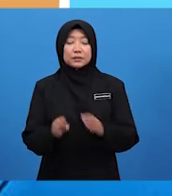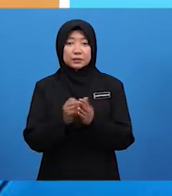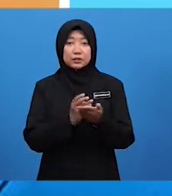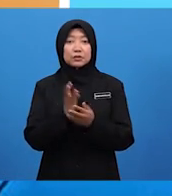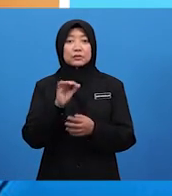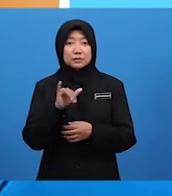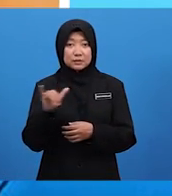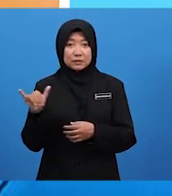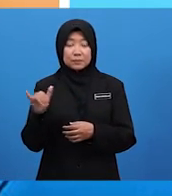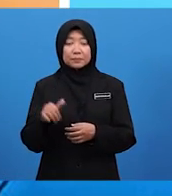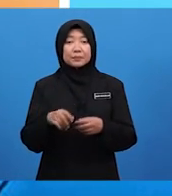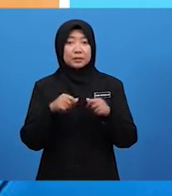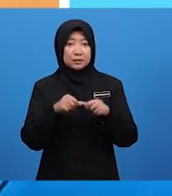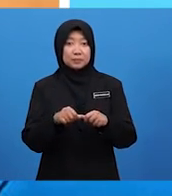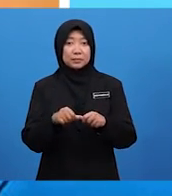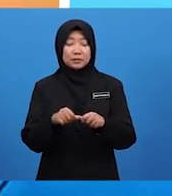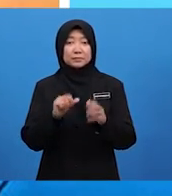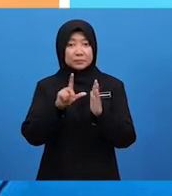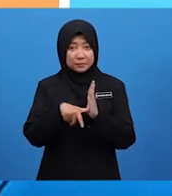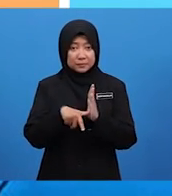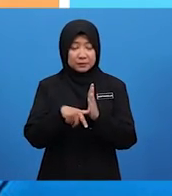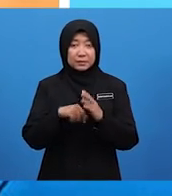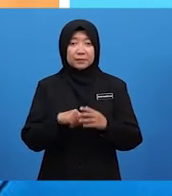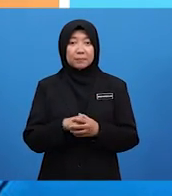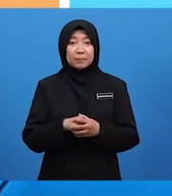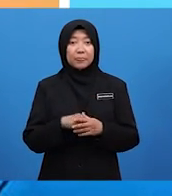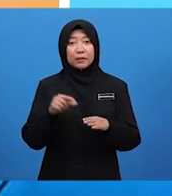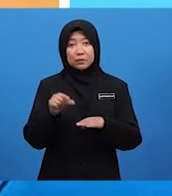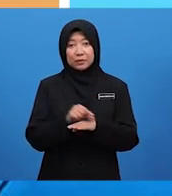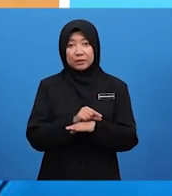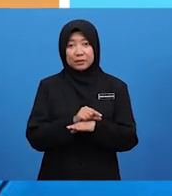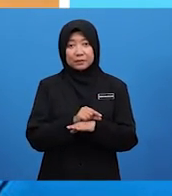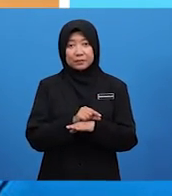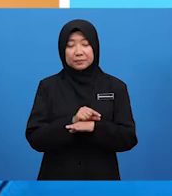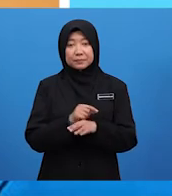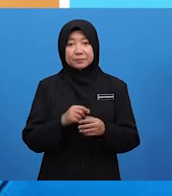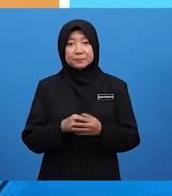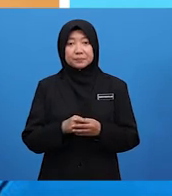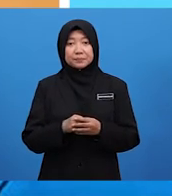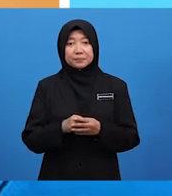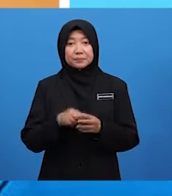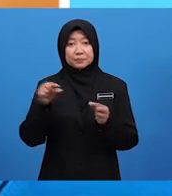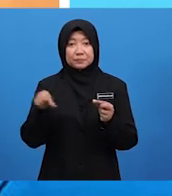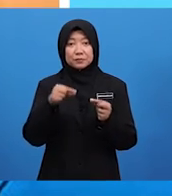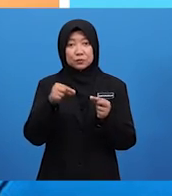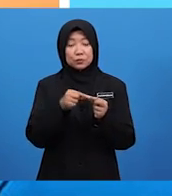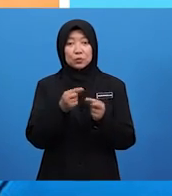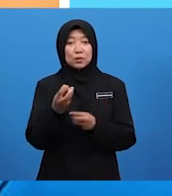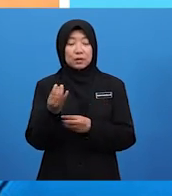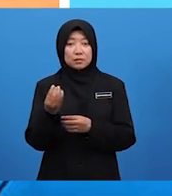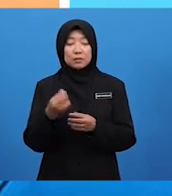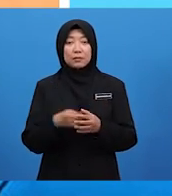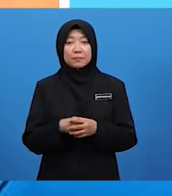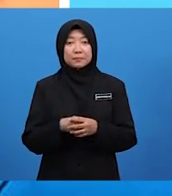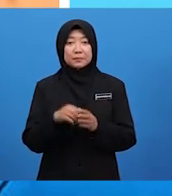Seterusnya, tetapkan sementara menggunakan jahitan sementara jelujur kasar